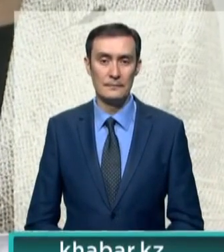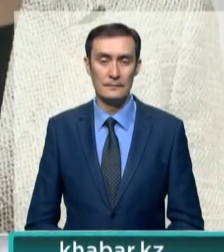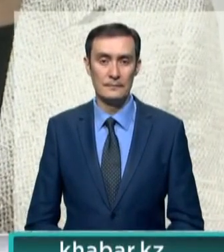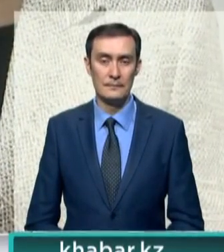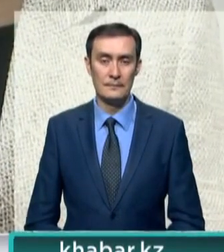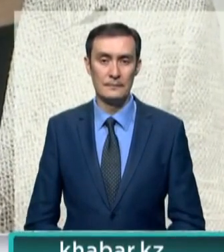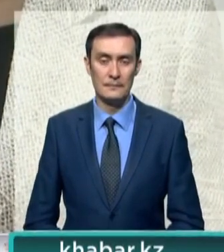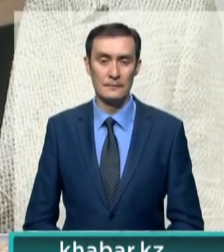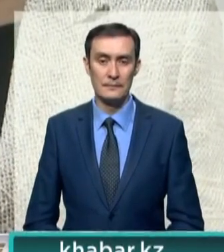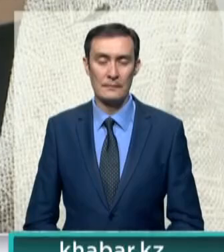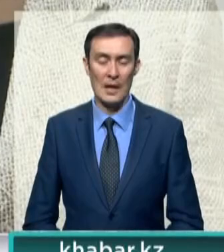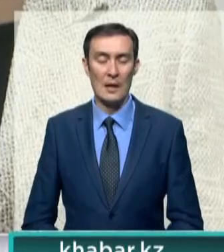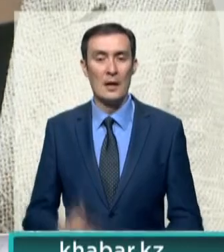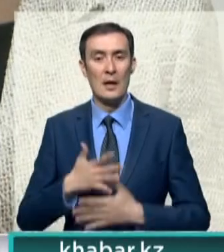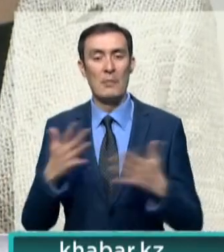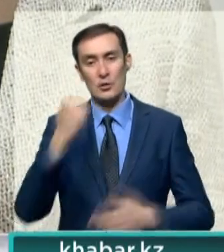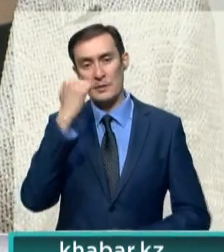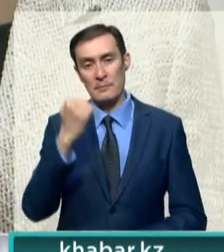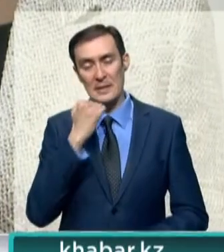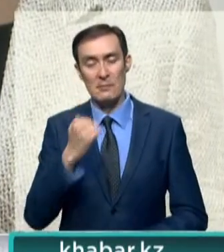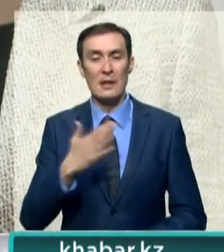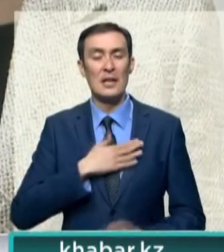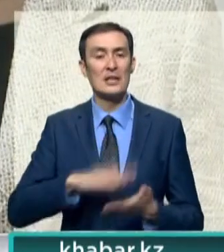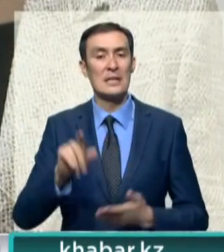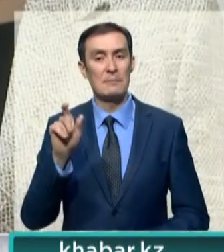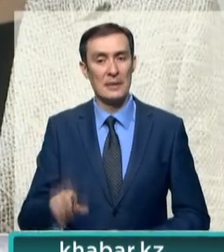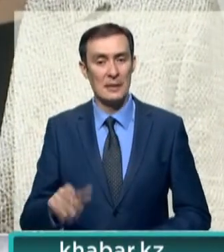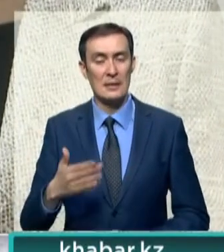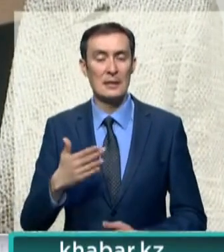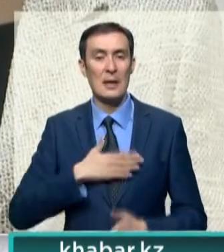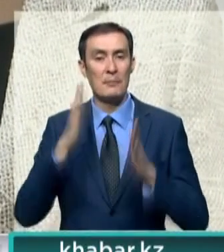Спасибо, коллега. Напомню, Марина Золотарева была с нами на прямой связи.